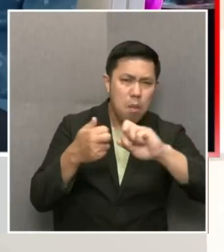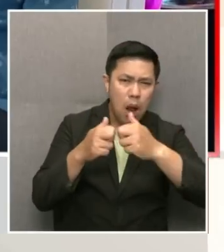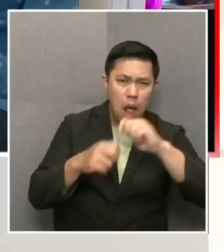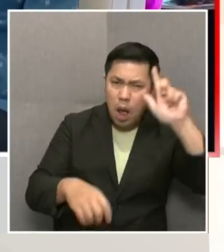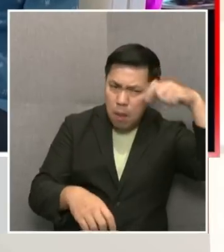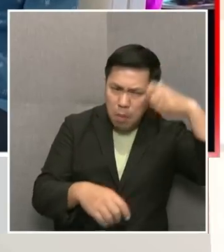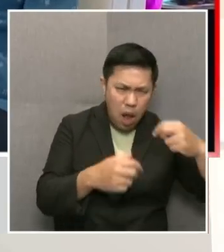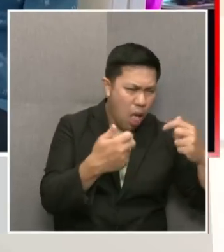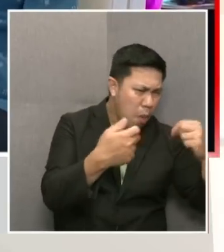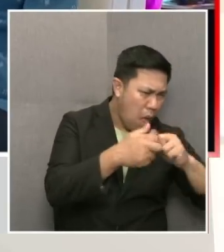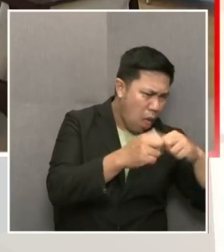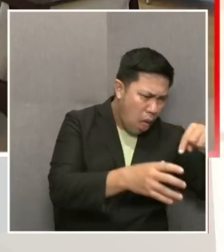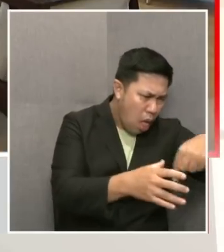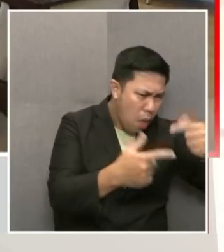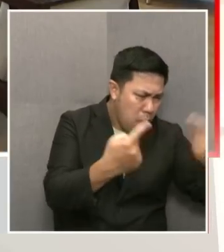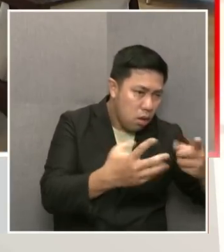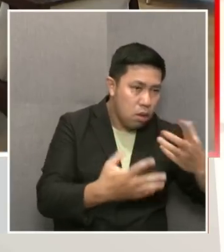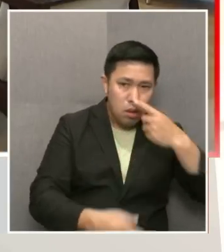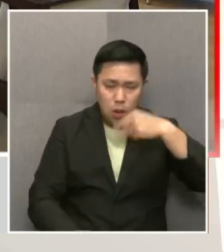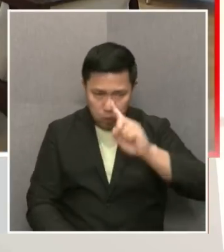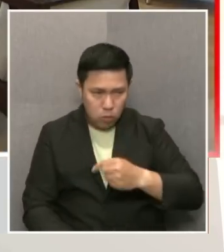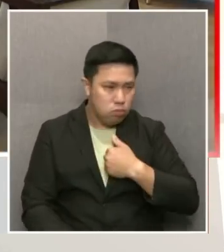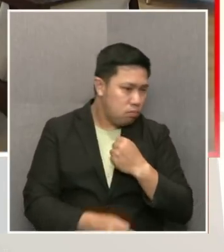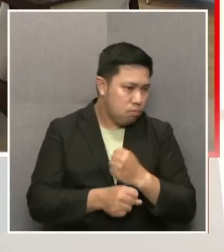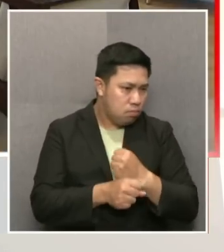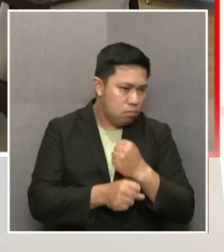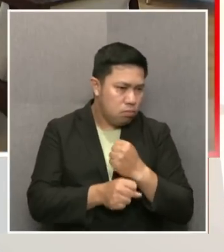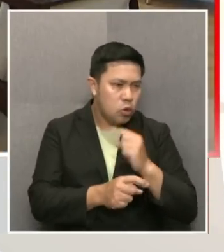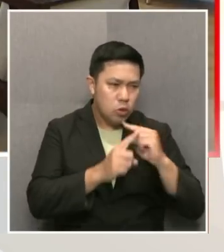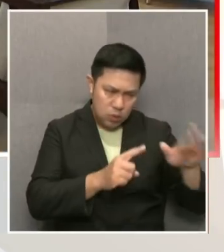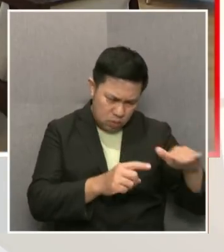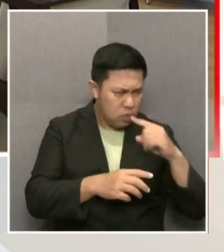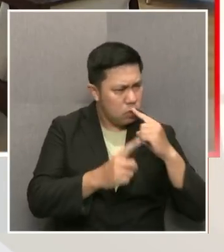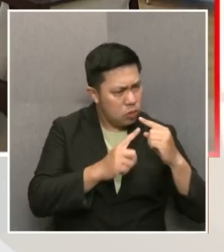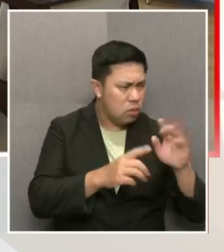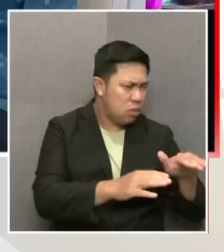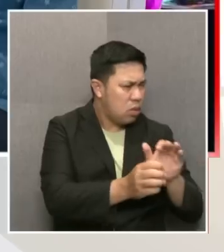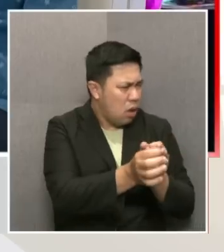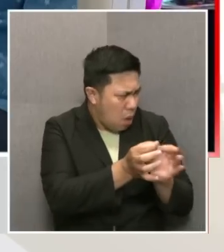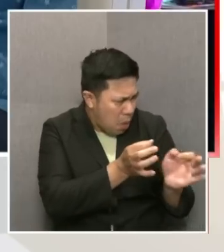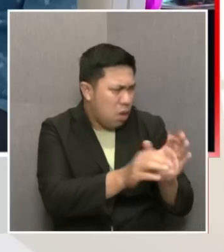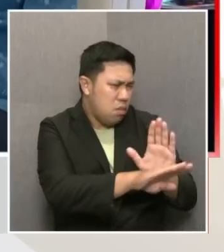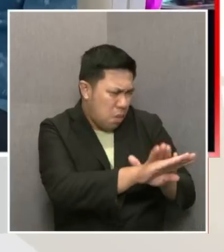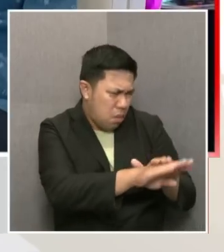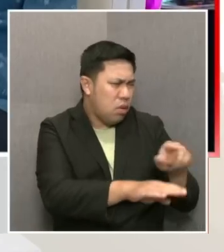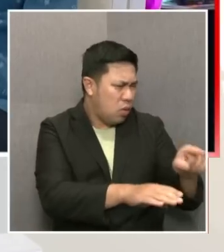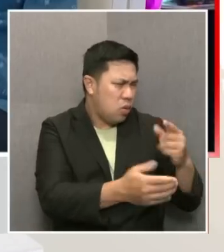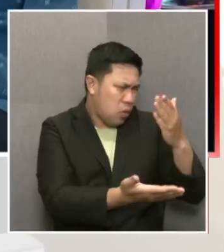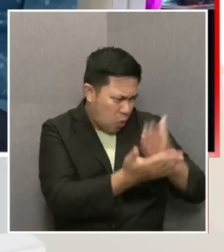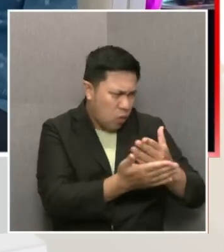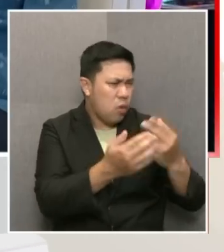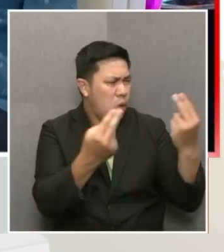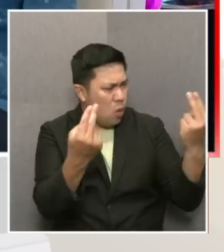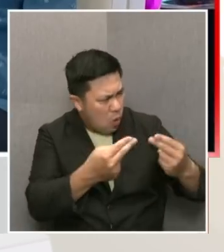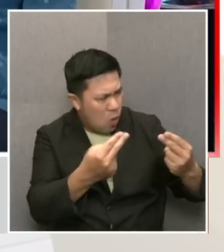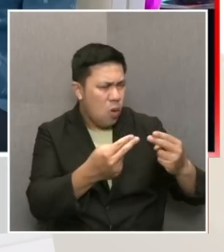าให้สำเร็จไทยก็อาจจะต้องยกระดับในการทำงานในการประสานงานในการหว่านล้อมในการชักจูงให้มีการยุติความ